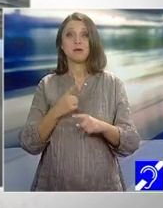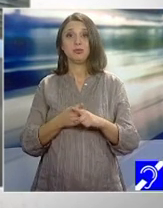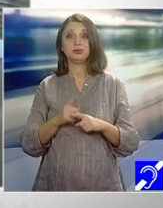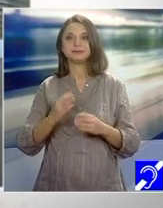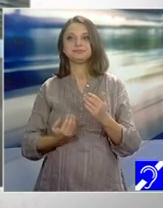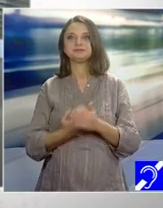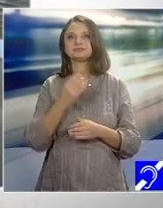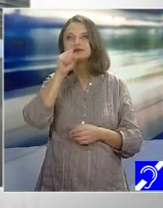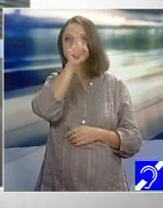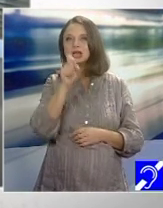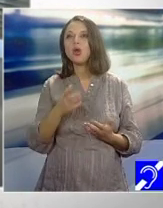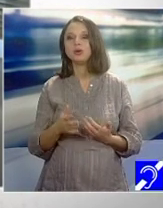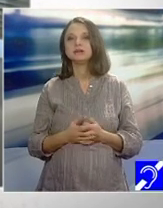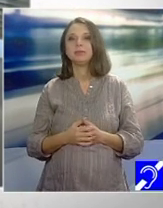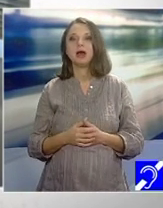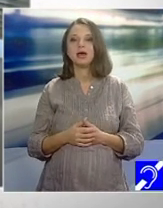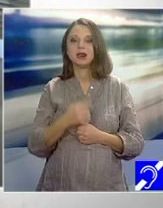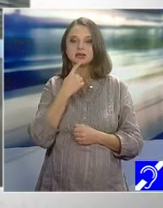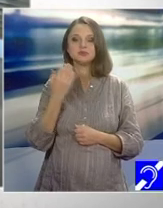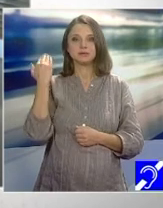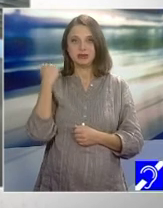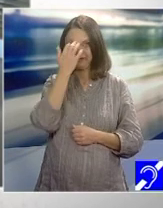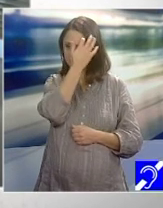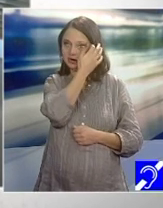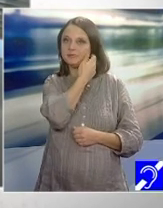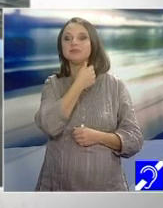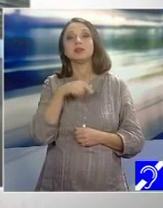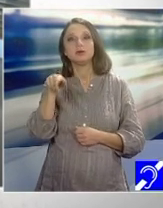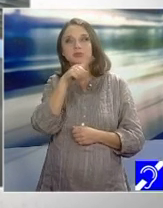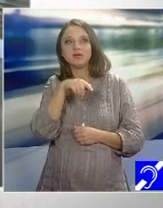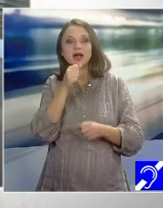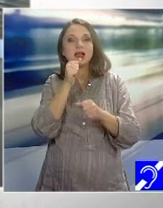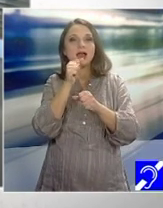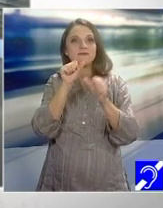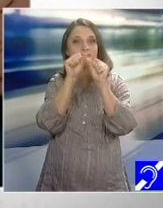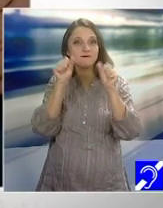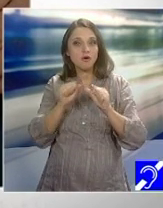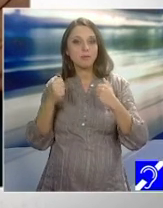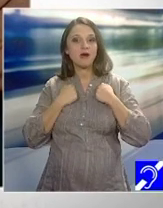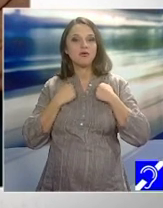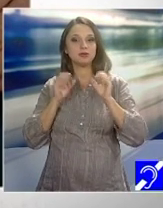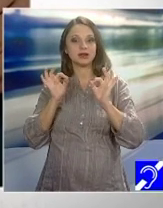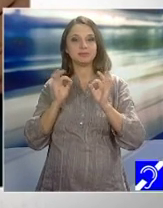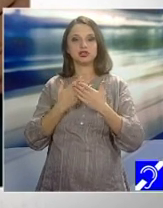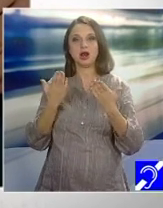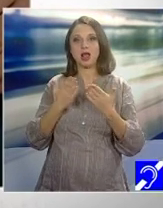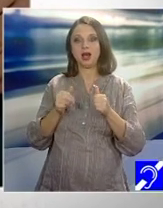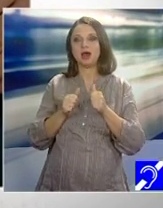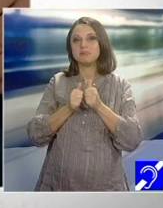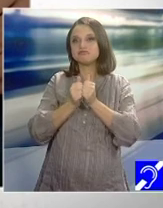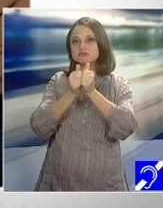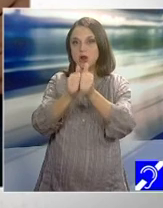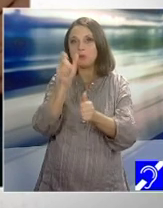din ceea ce spuneați dumneavoastră puțin mai devreme. Ați format special voluntari care îi însoțesc pe cei